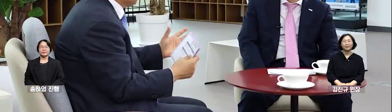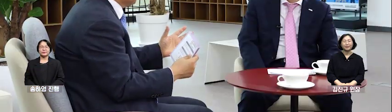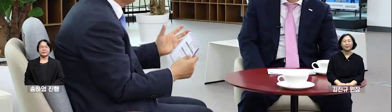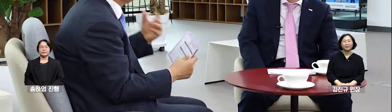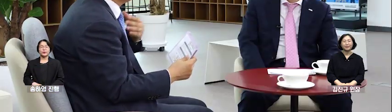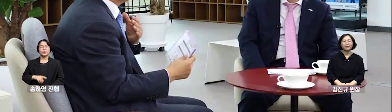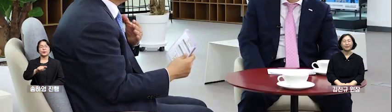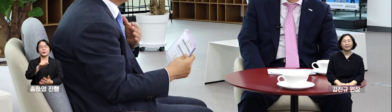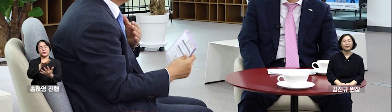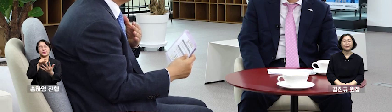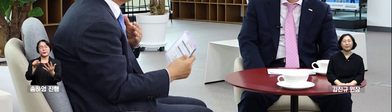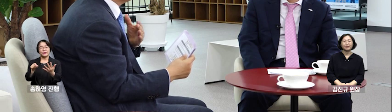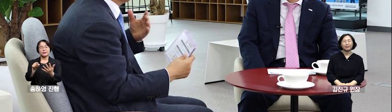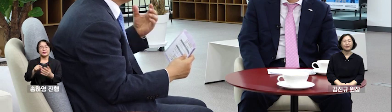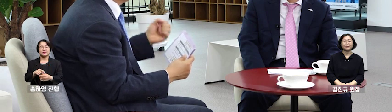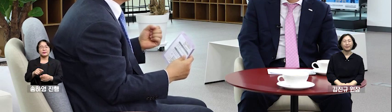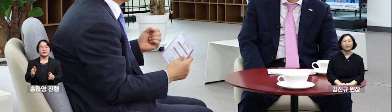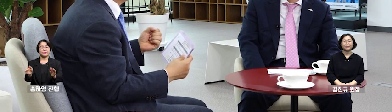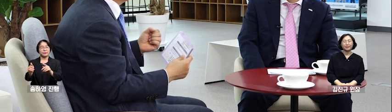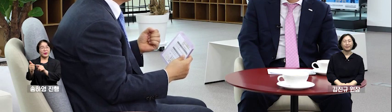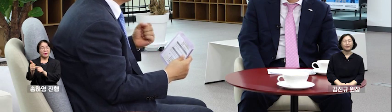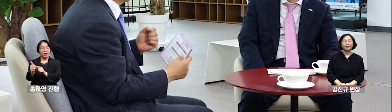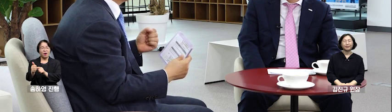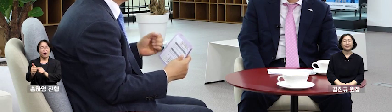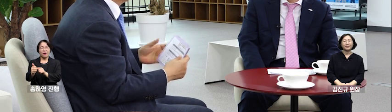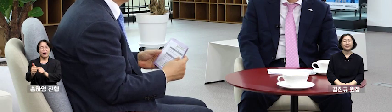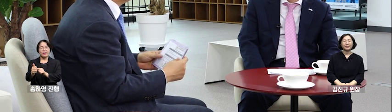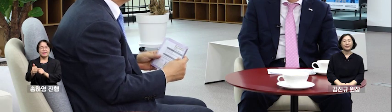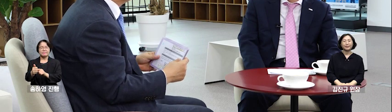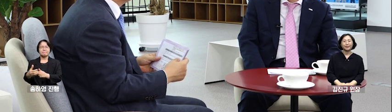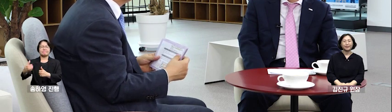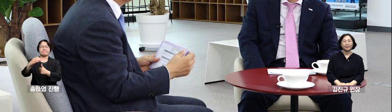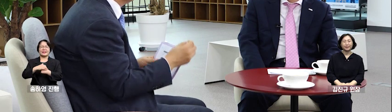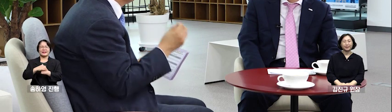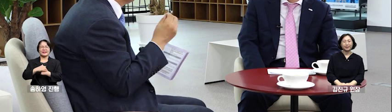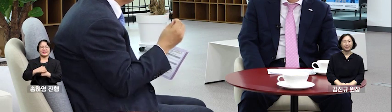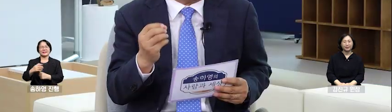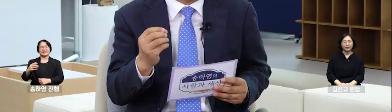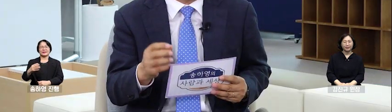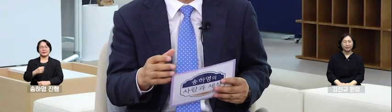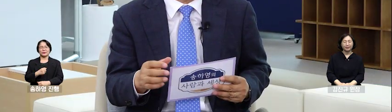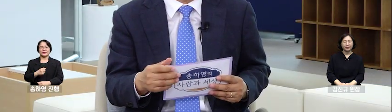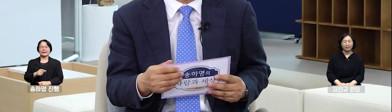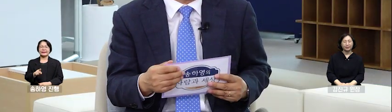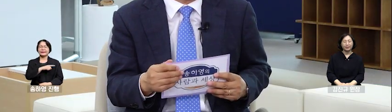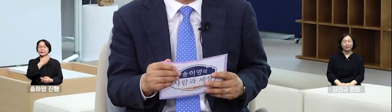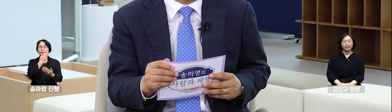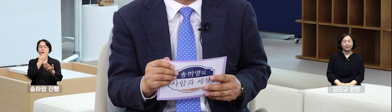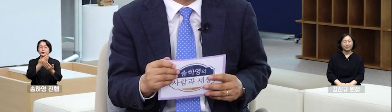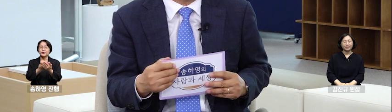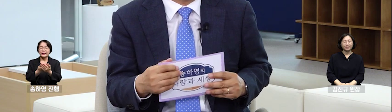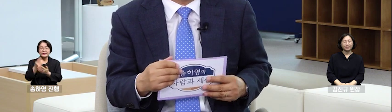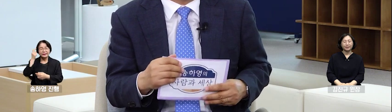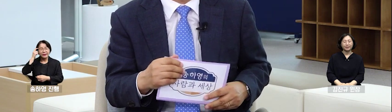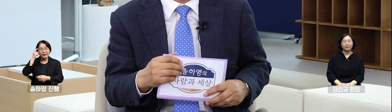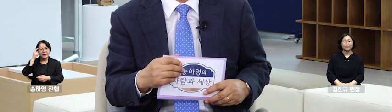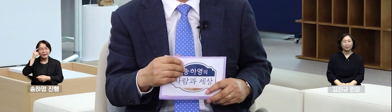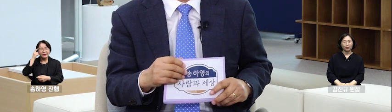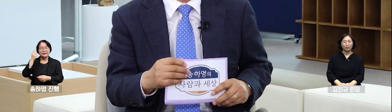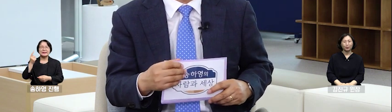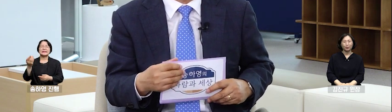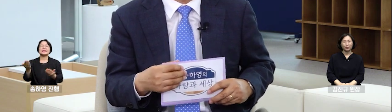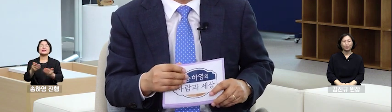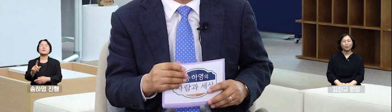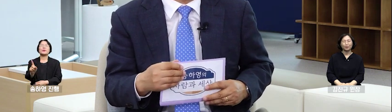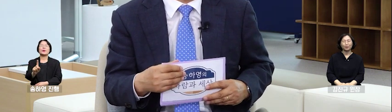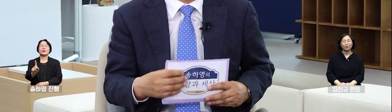그중에 예 원장님이 사명감을 갖고서 이제 참 중요하게 생각하는 얘기 를 꼽으라면